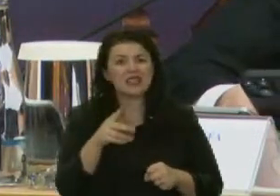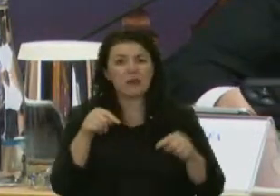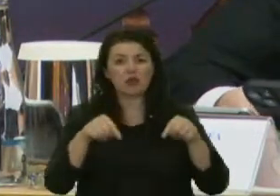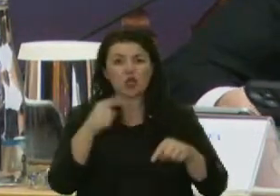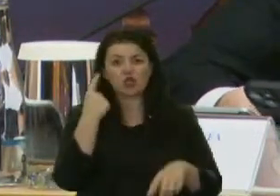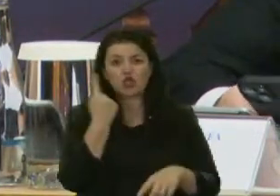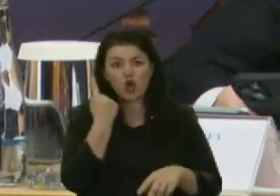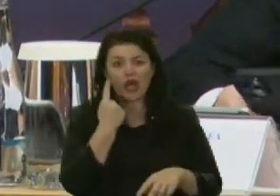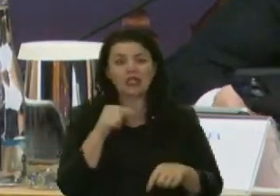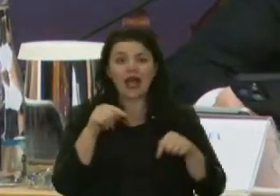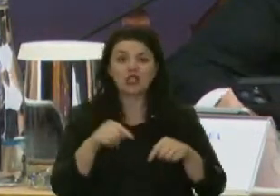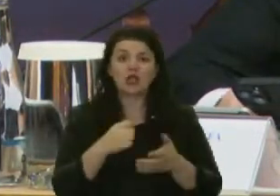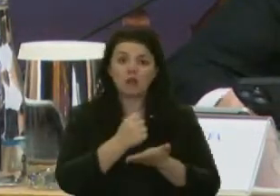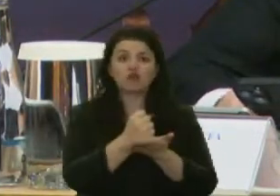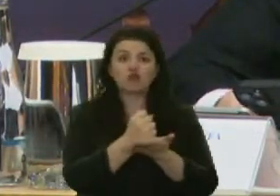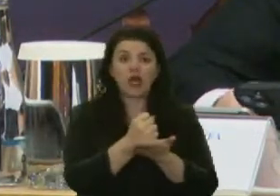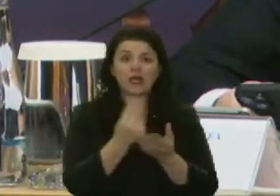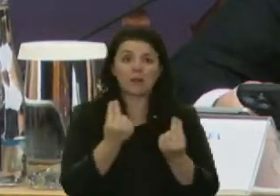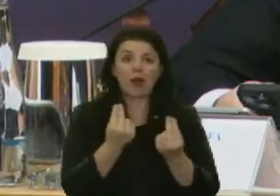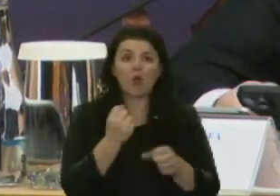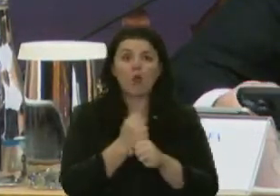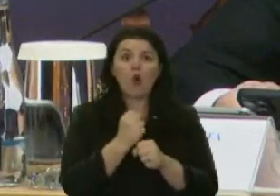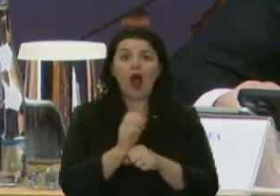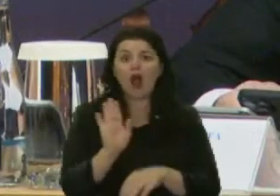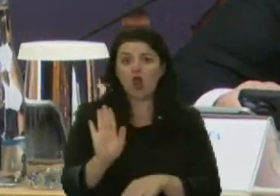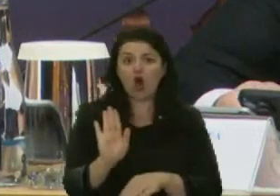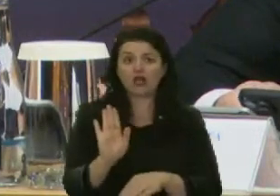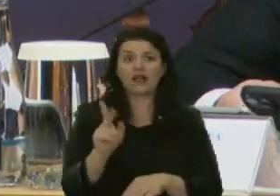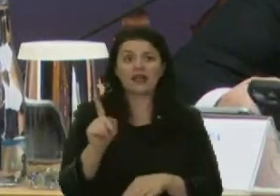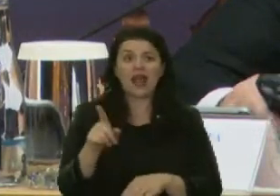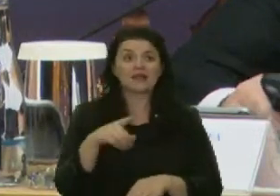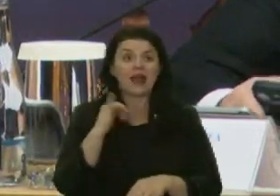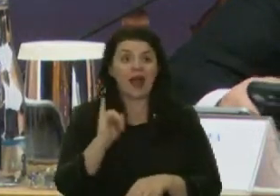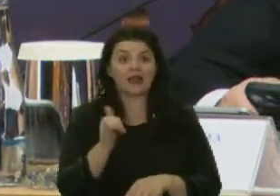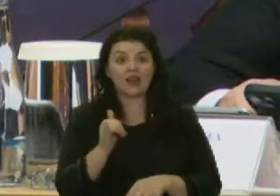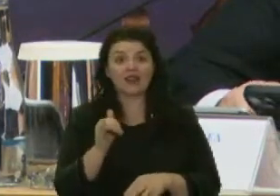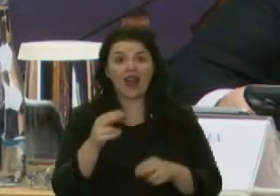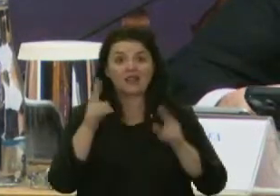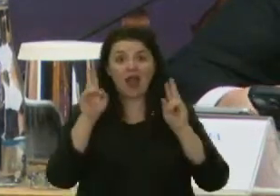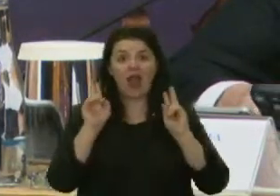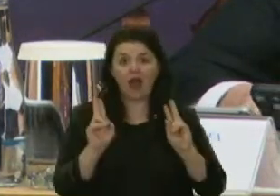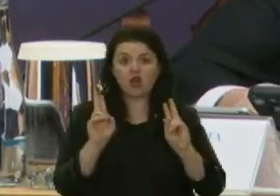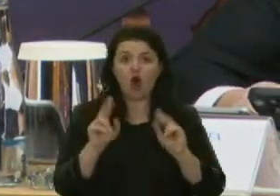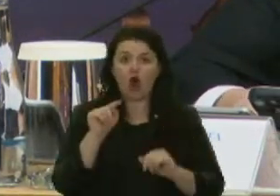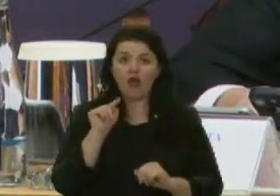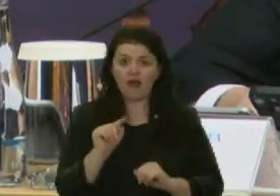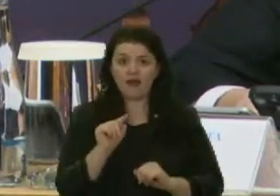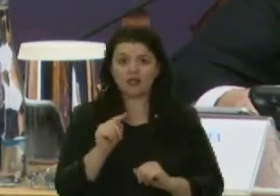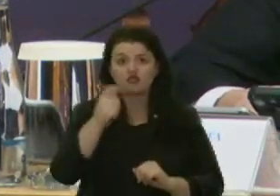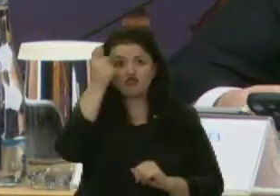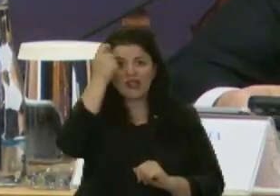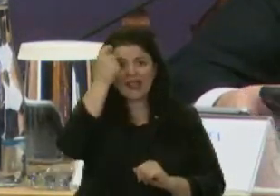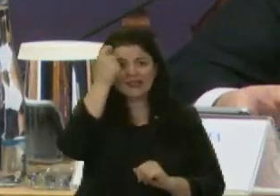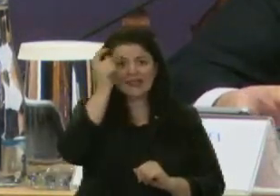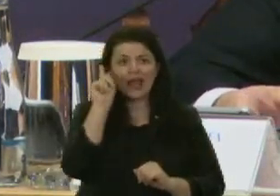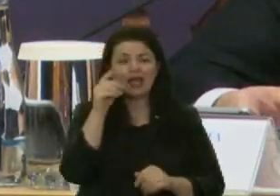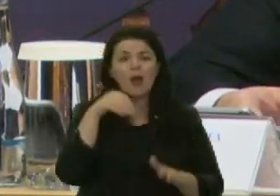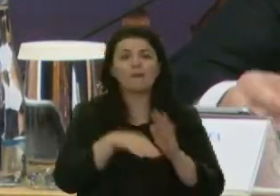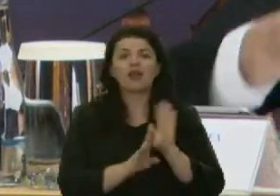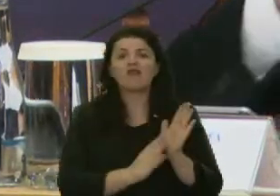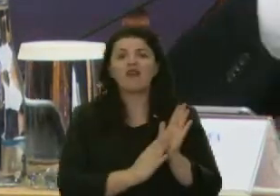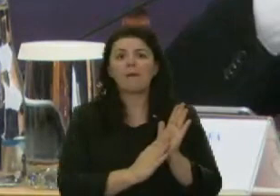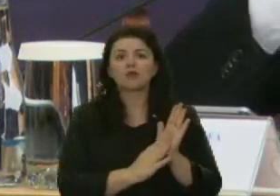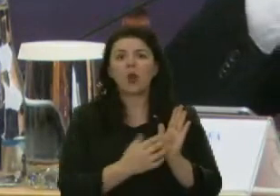oraș acest buget este posibil datorită Muncii lor ei sunt adevărații eroi ai bugetului municipiului Cluj Napoca cetățenii prin faptul